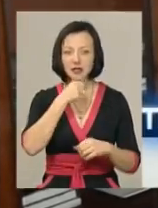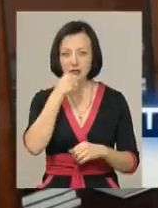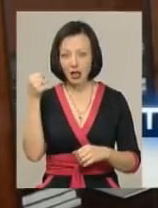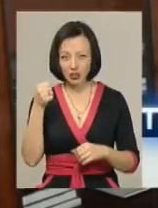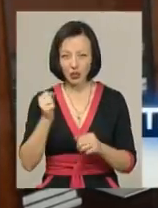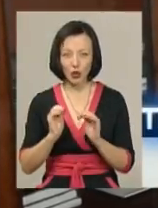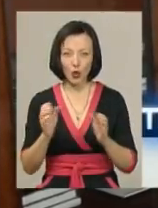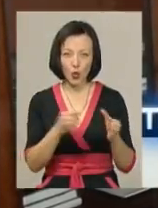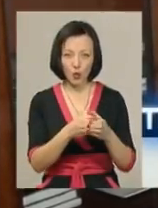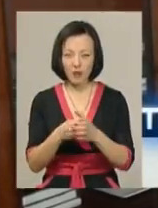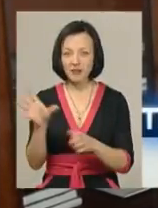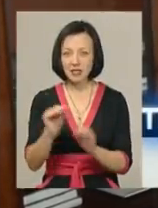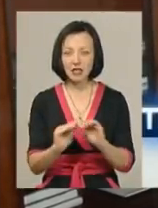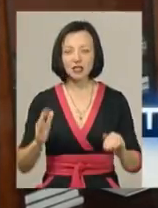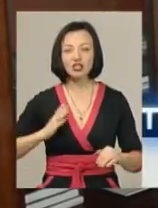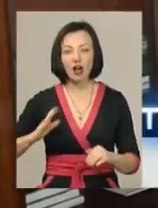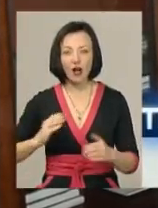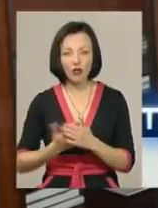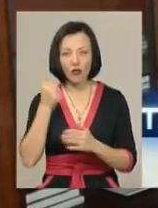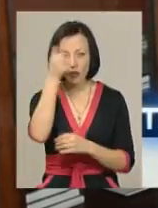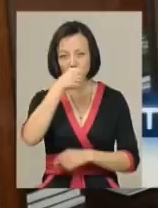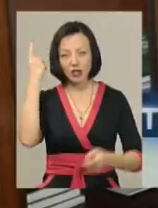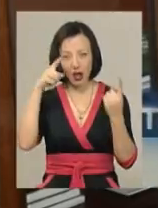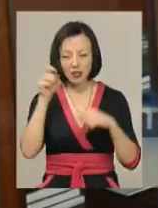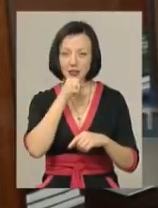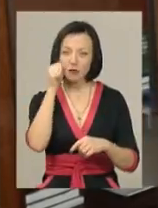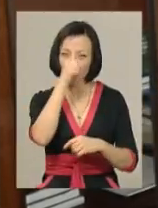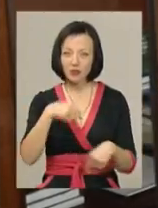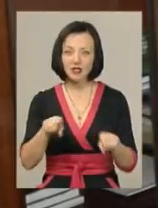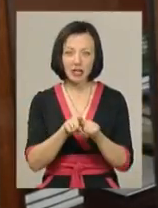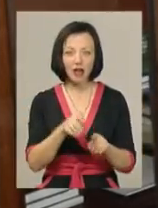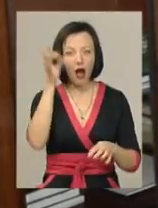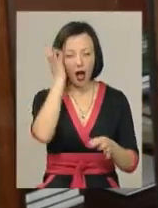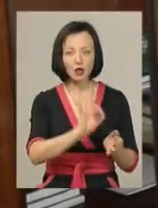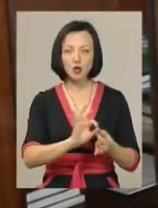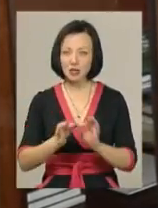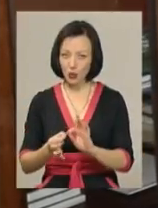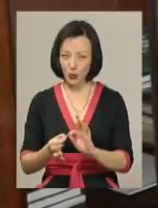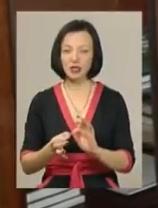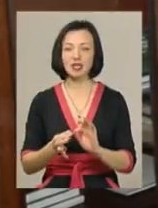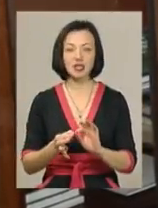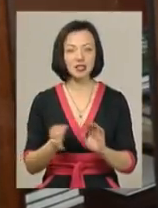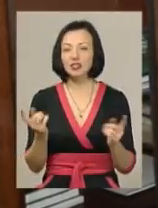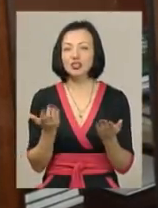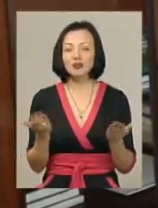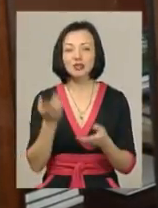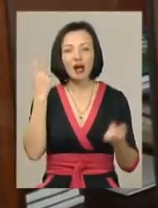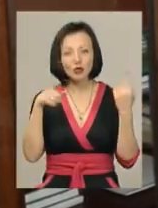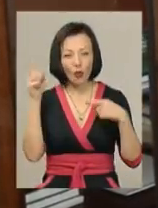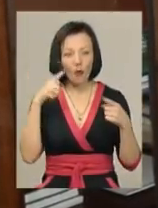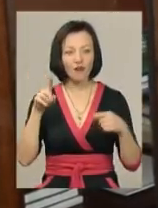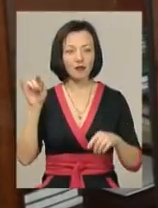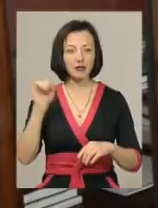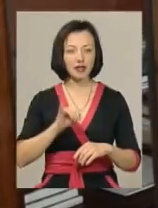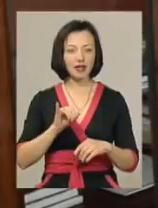групах тому що всі діти чекають новорічної казки а дід Мороз все-таки асоціюється з чимось казковим